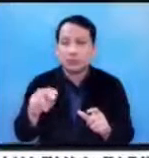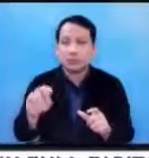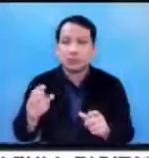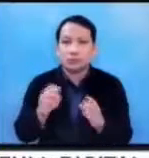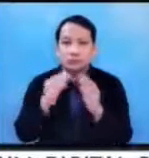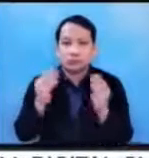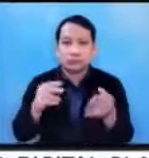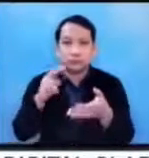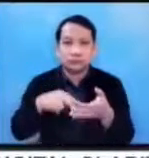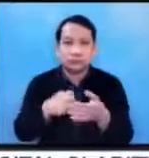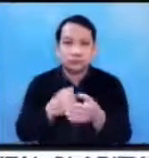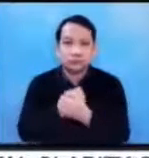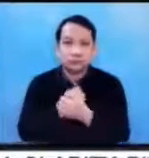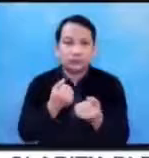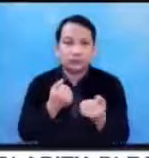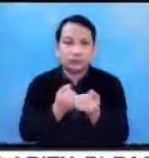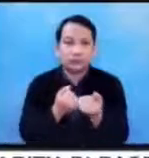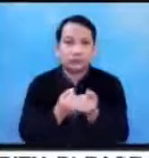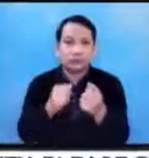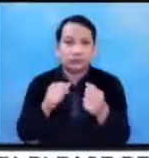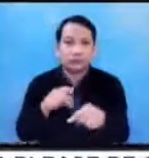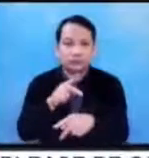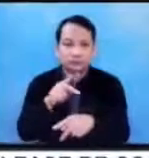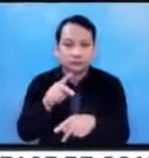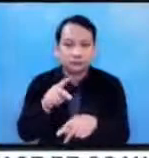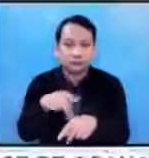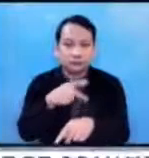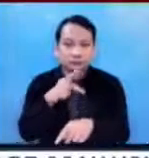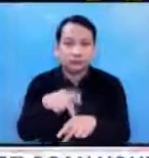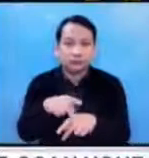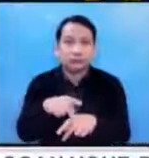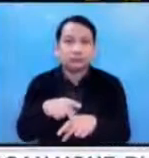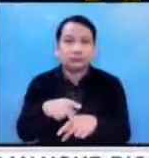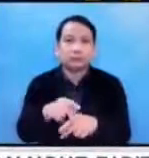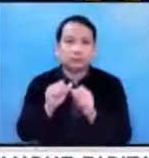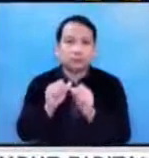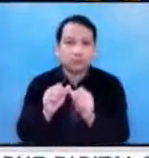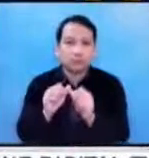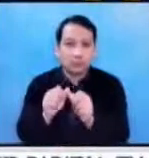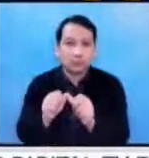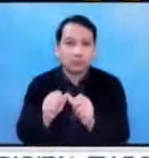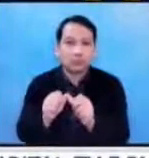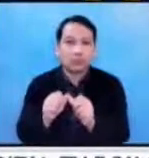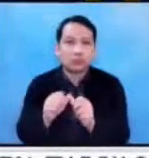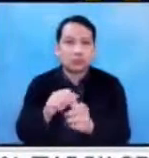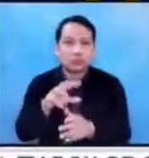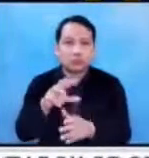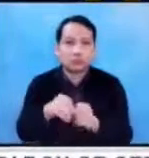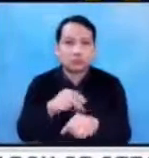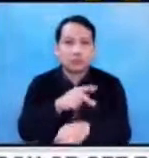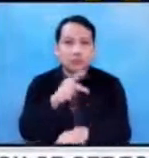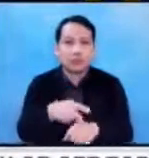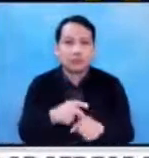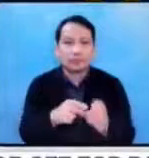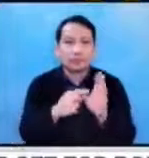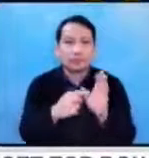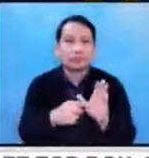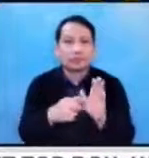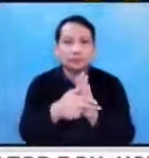pagmamahal at suporta sa Pilipinas. Tiniyak ng kalihim na patuloy na itatampok ang Pilipinas at Filipino brands